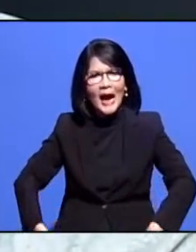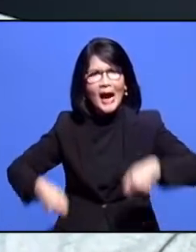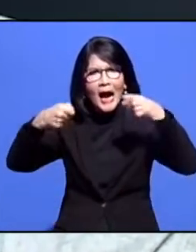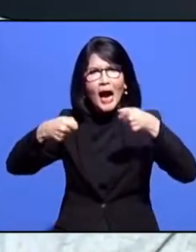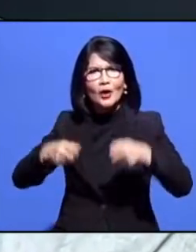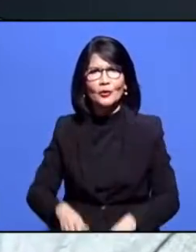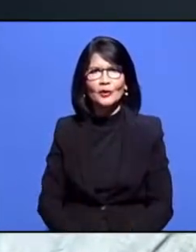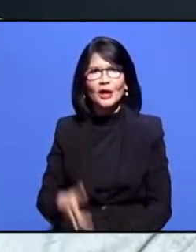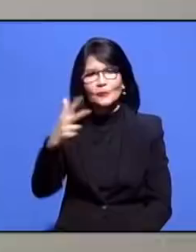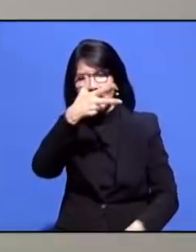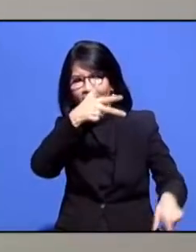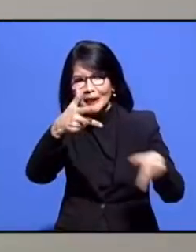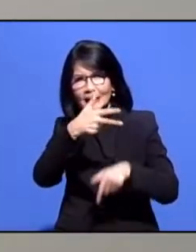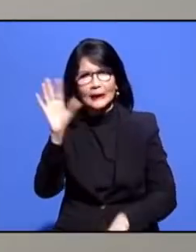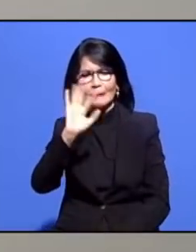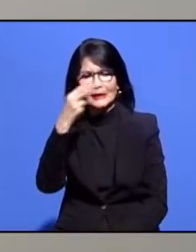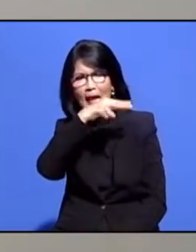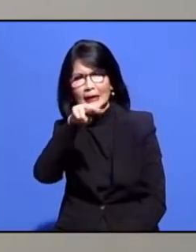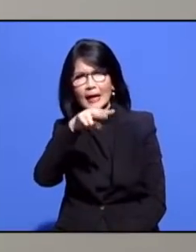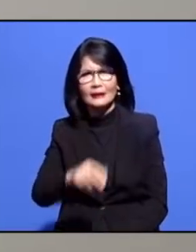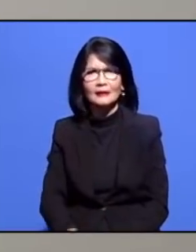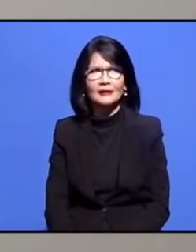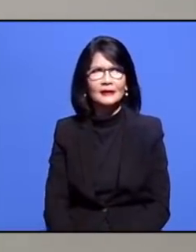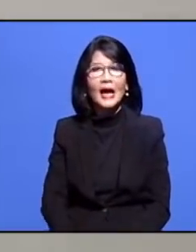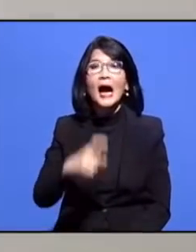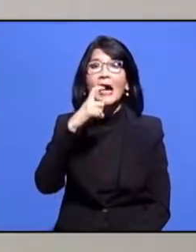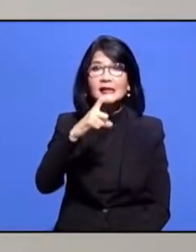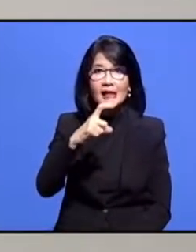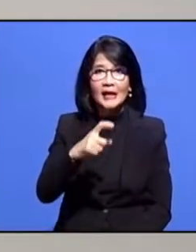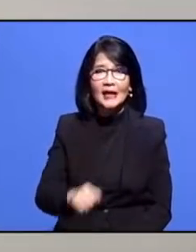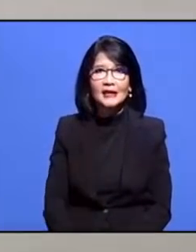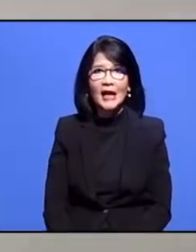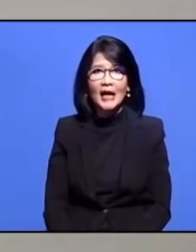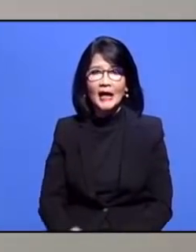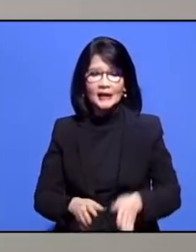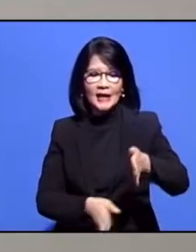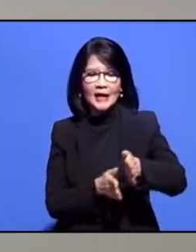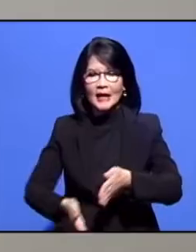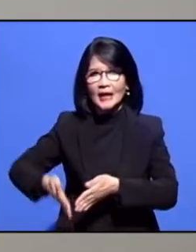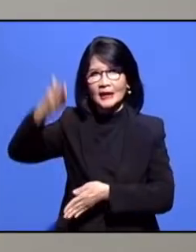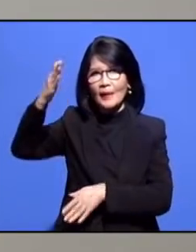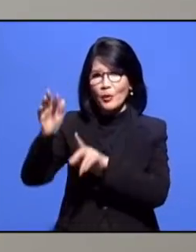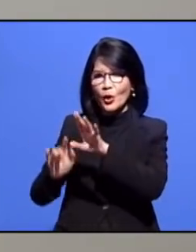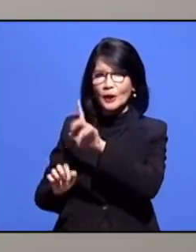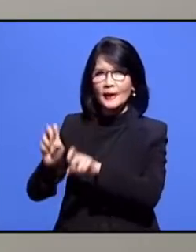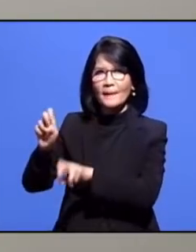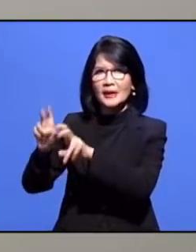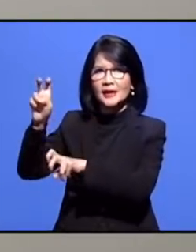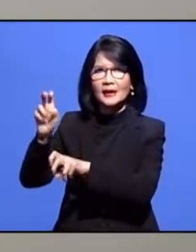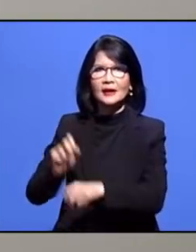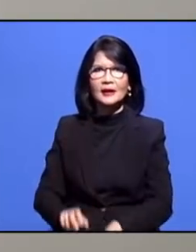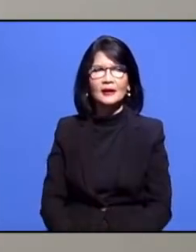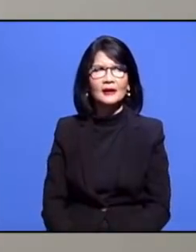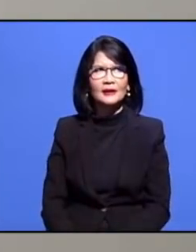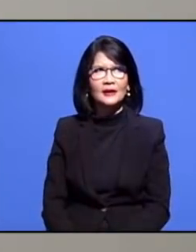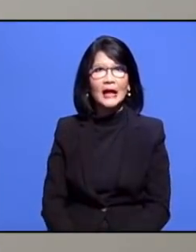kelihatan kan ada CCTV-nya. Modusnya dengan memanjat tembok dengan temannya yang dibantu temannya itu,